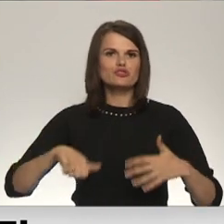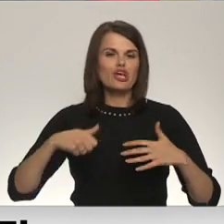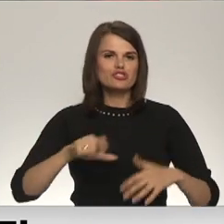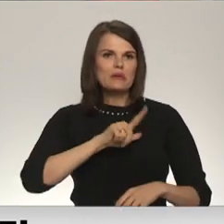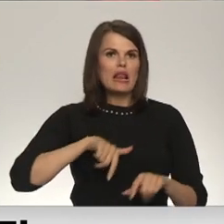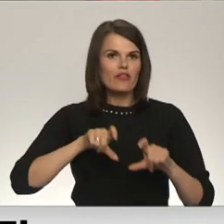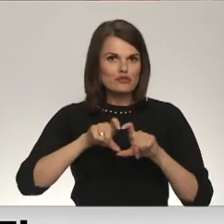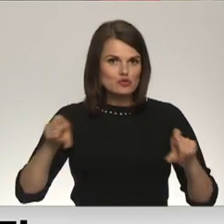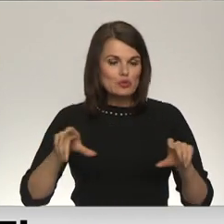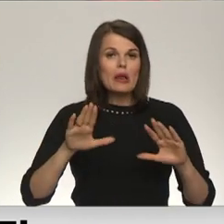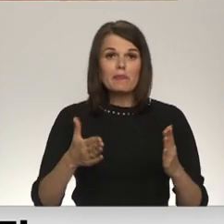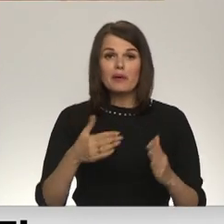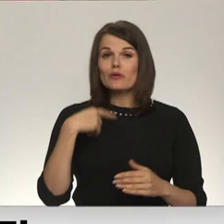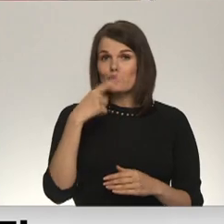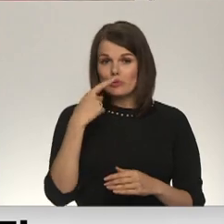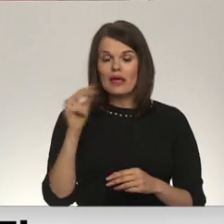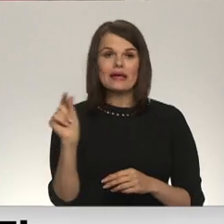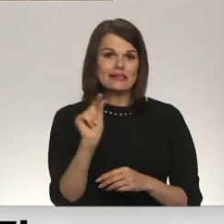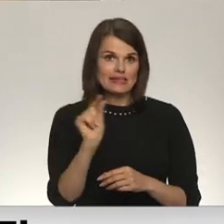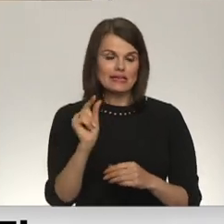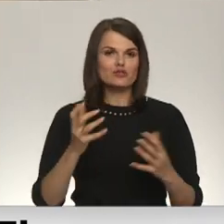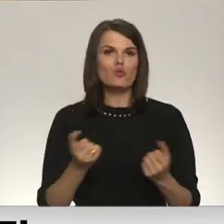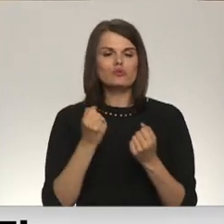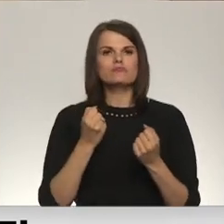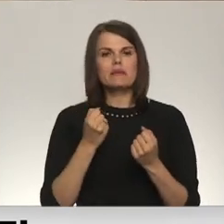bet rīkotāji norāda, ka drīz uzņēmumu dibināšana